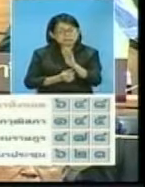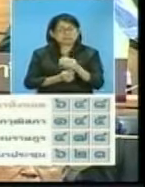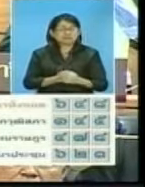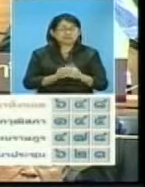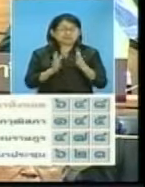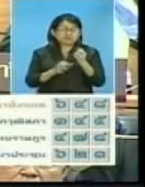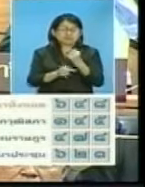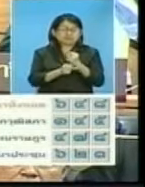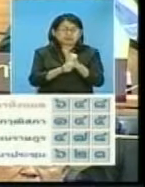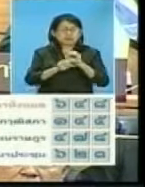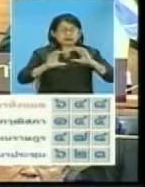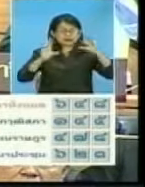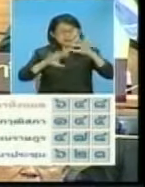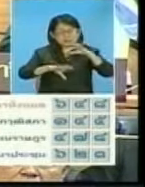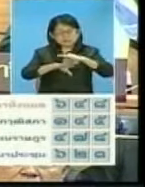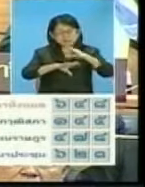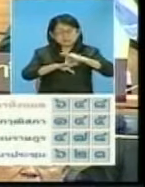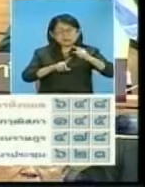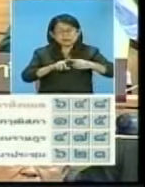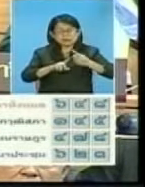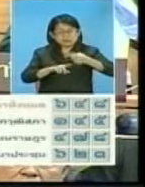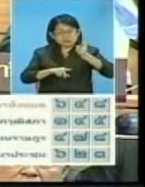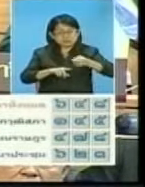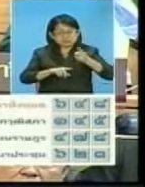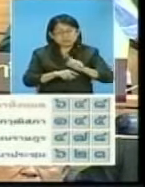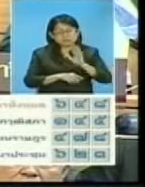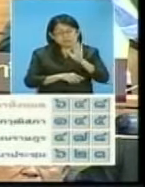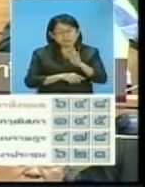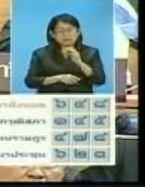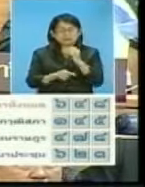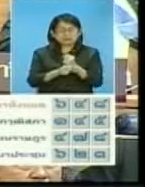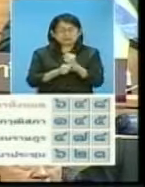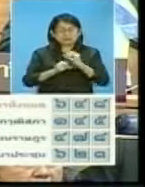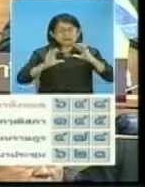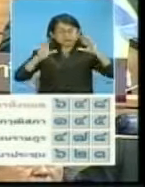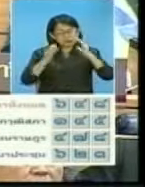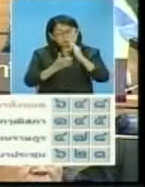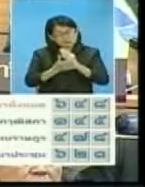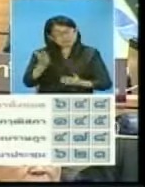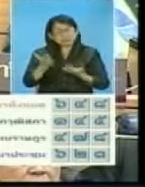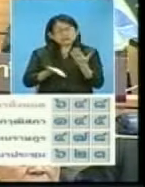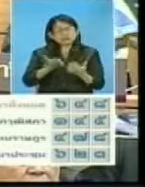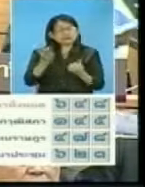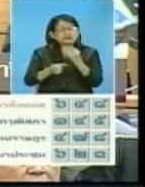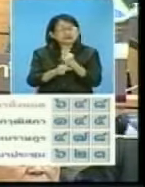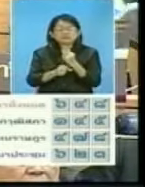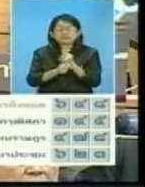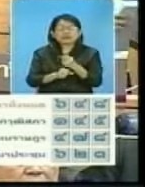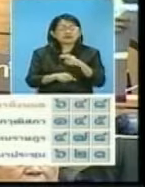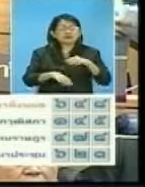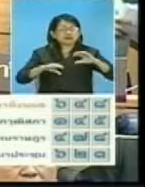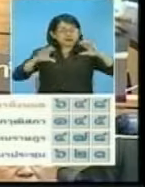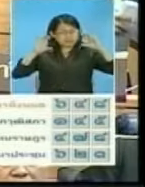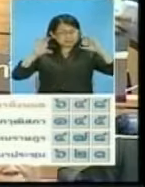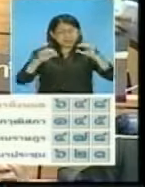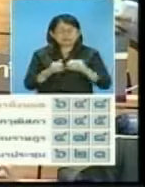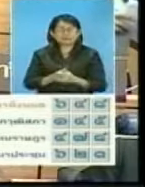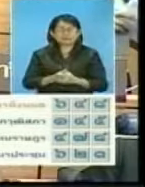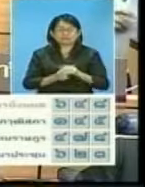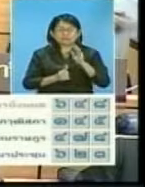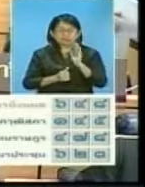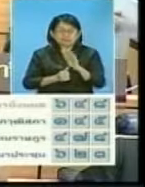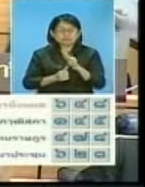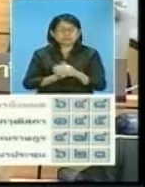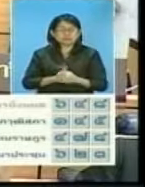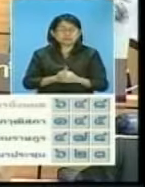รือเงินเดือนประจำหรือพนักงานรัฐวิสาหกิจหรือเจ้าหน้าที่อื่นของรัฐนะครับคือบุคคลที่เป็นข้าราชการนั้นก็ถือว่าอาจจะเป็นค